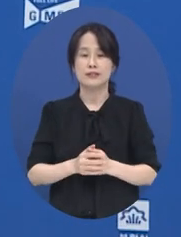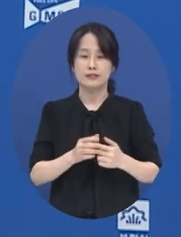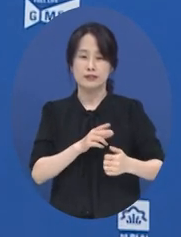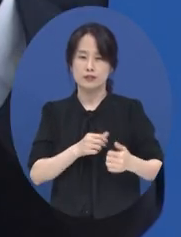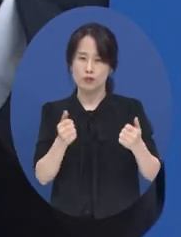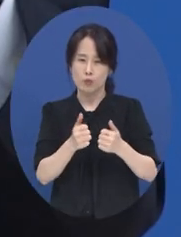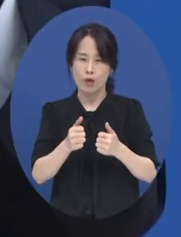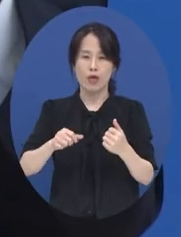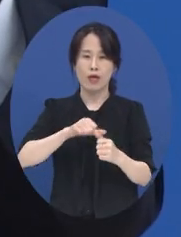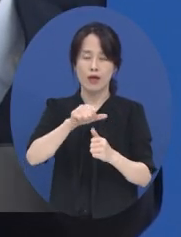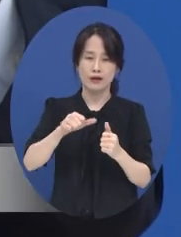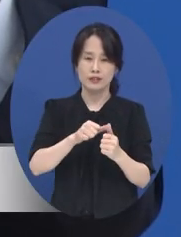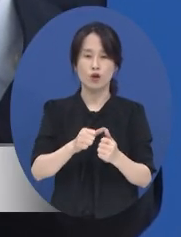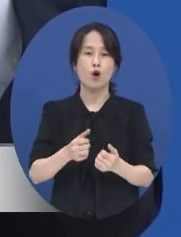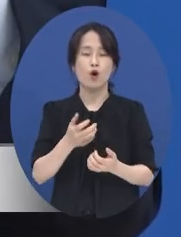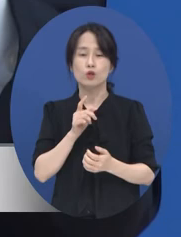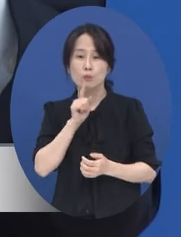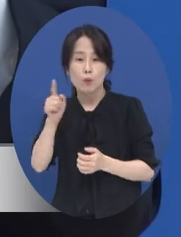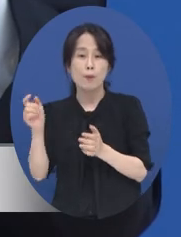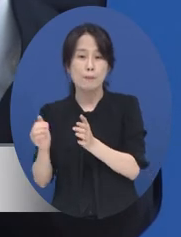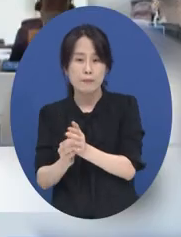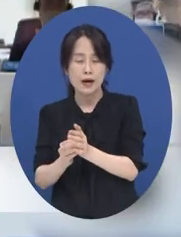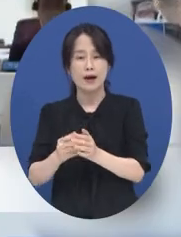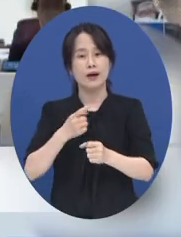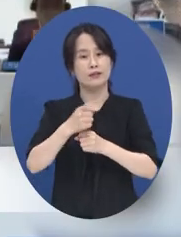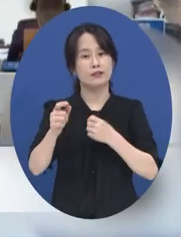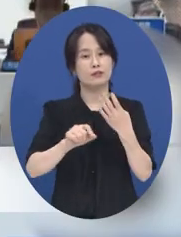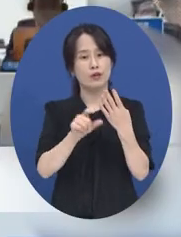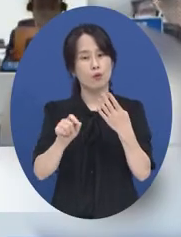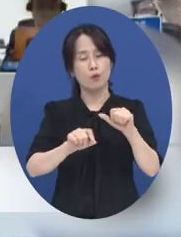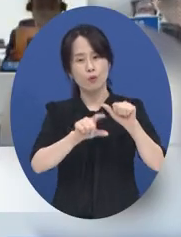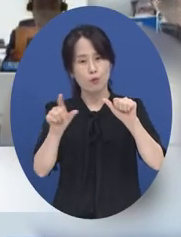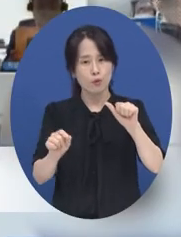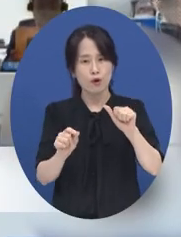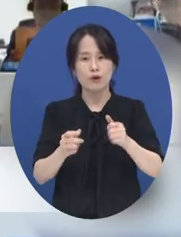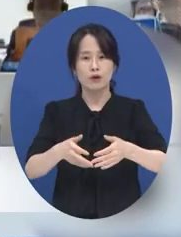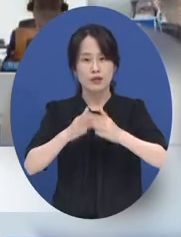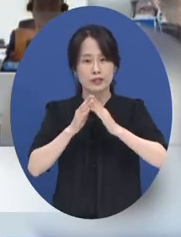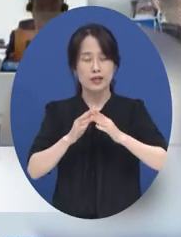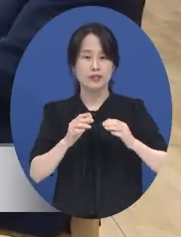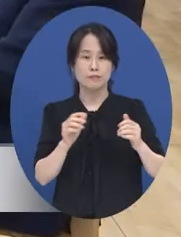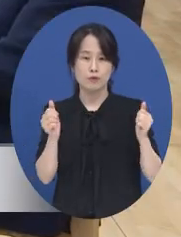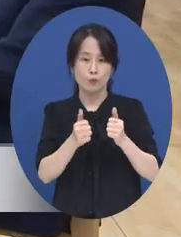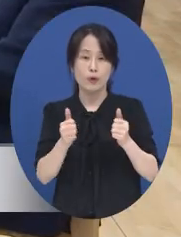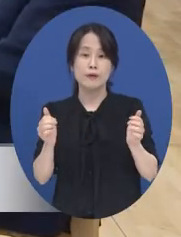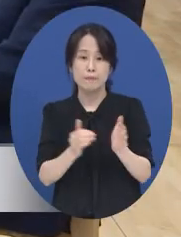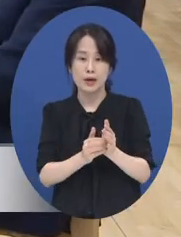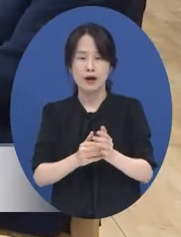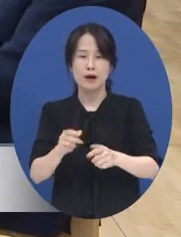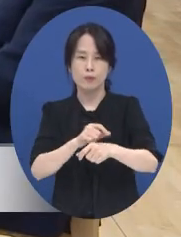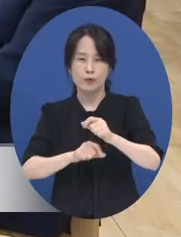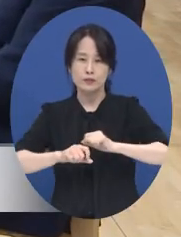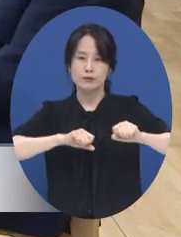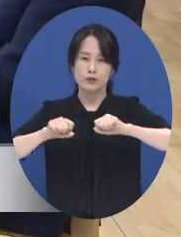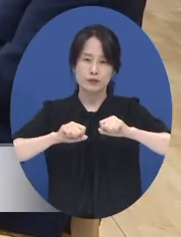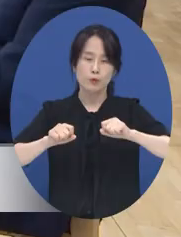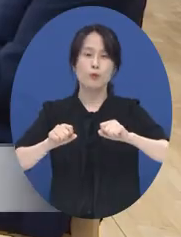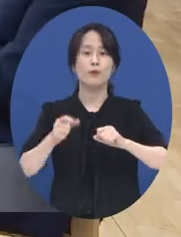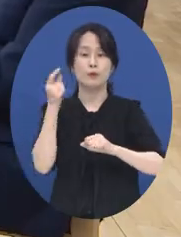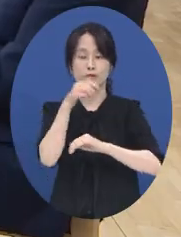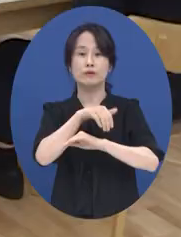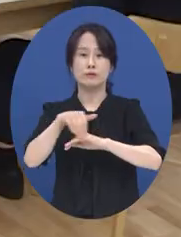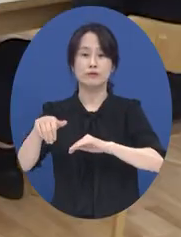및 행정안전부 보고 절차 등을 거쳐 내년 4월에서 5월경 창립총회를 개최한 이후 본격적인 활동에 들어갈